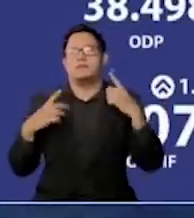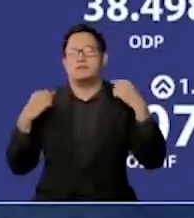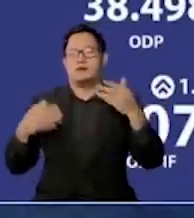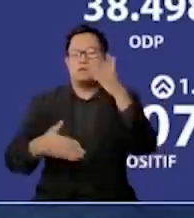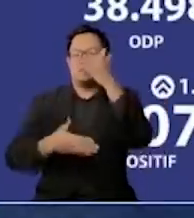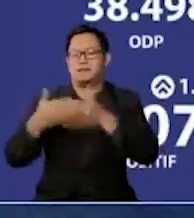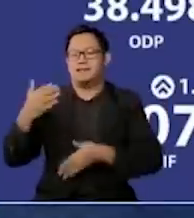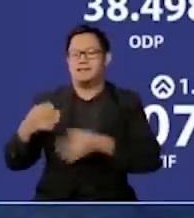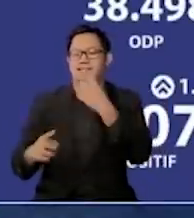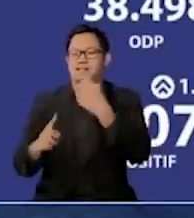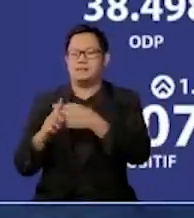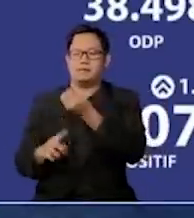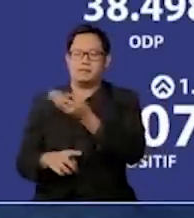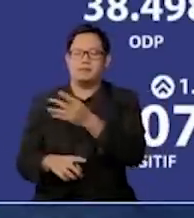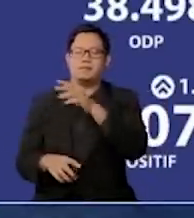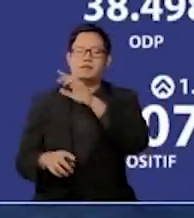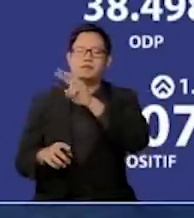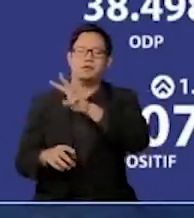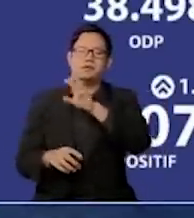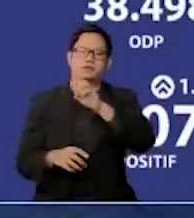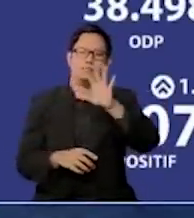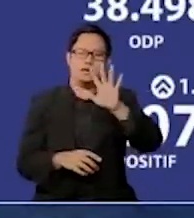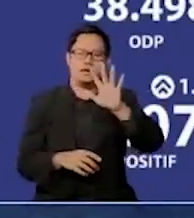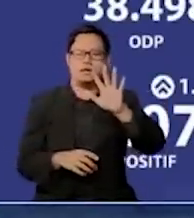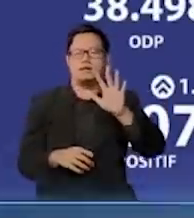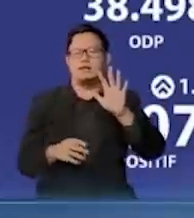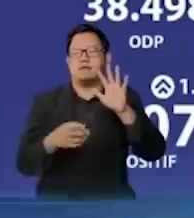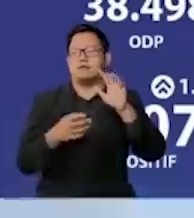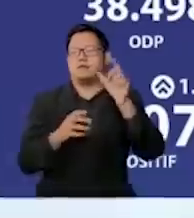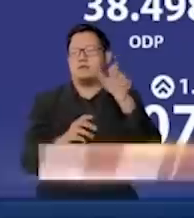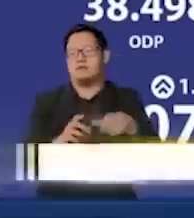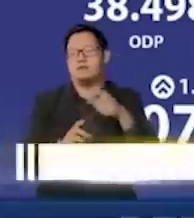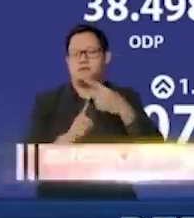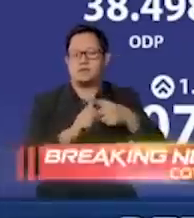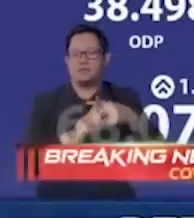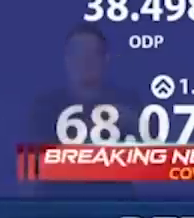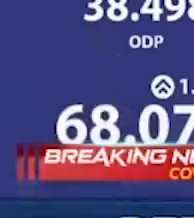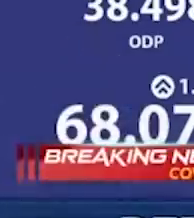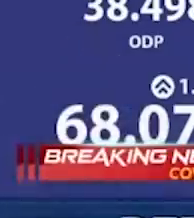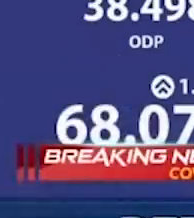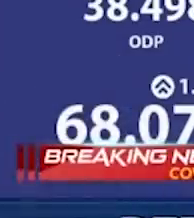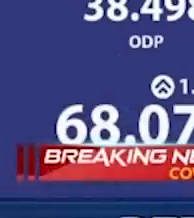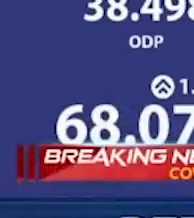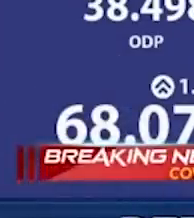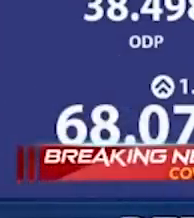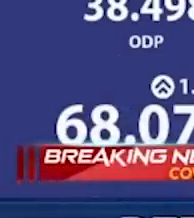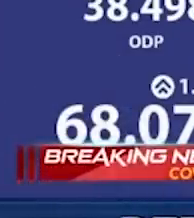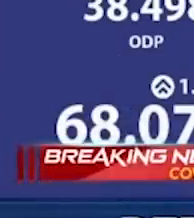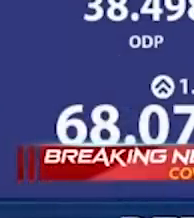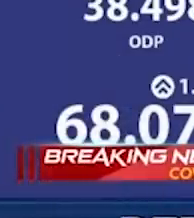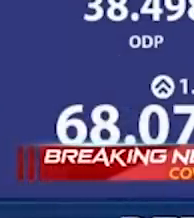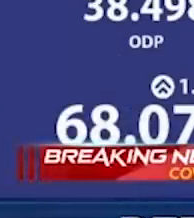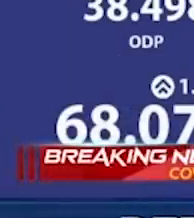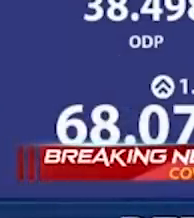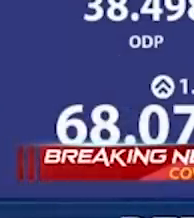205 kasus baru dan di Sulawesi Selatan